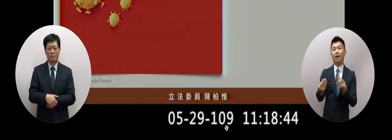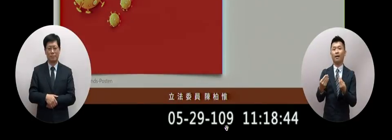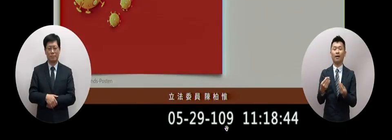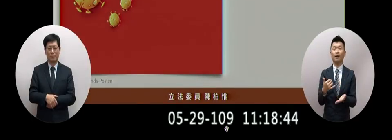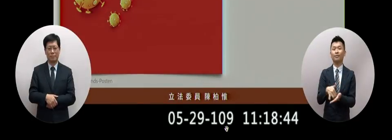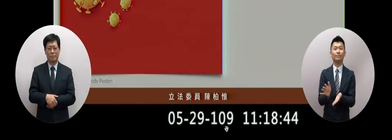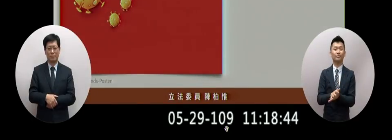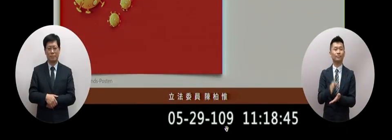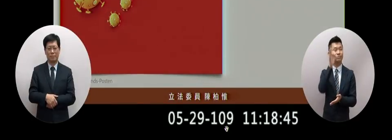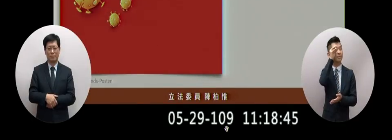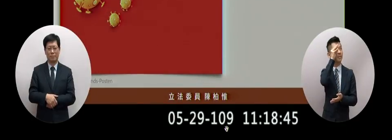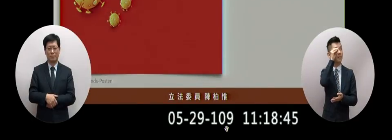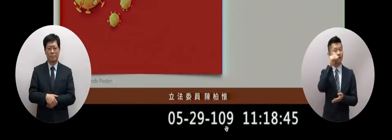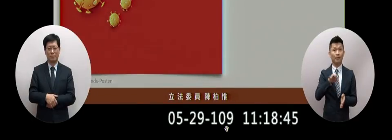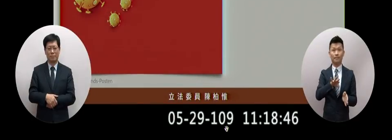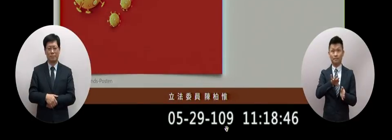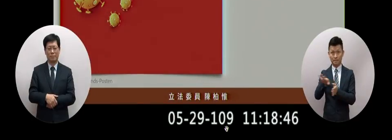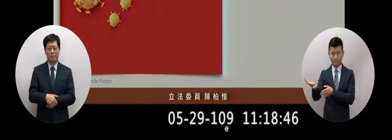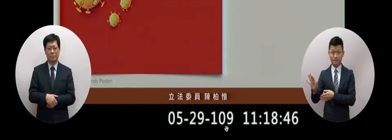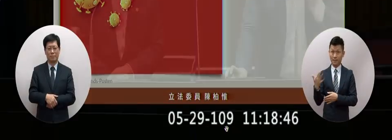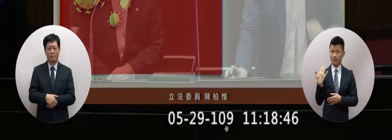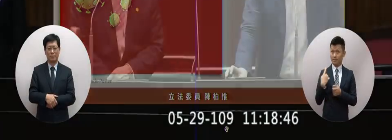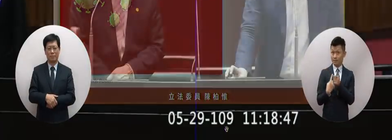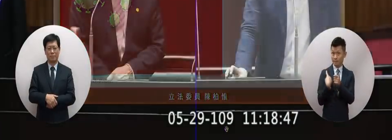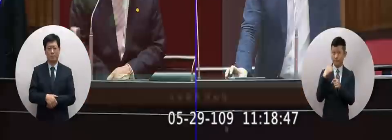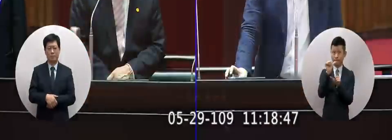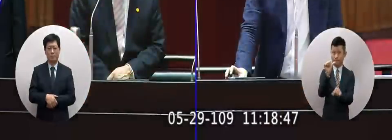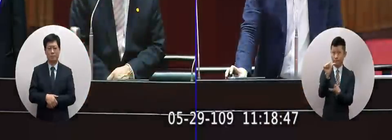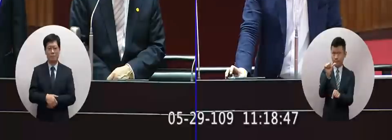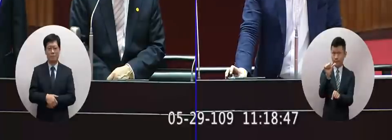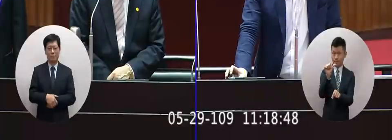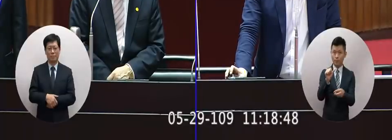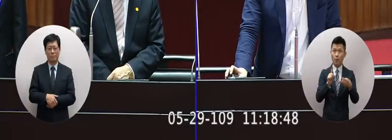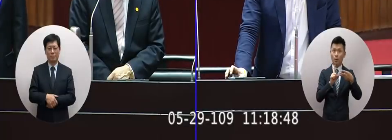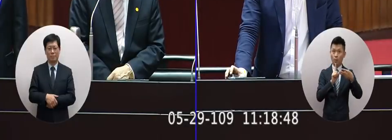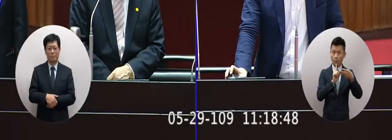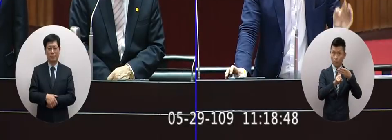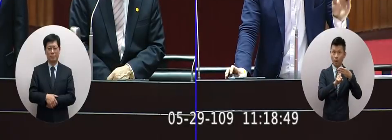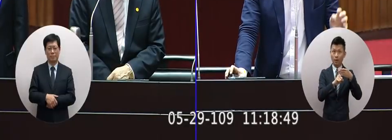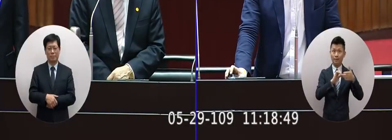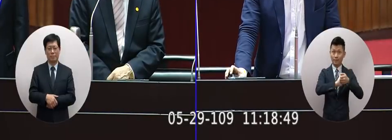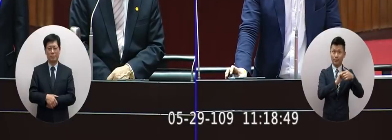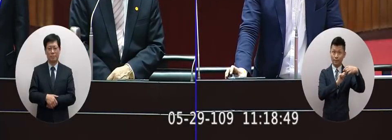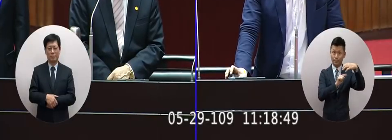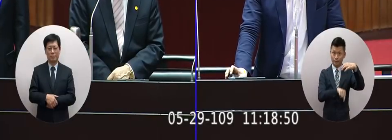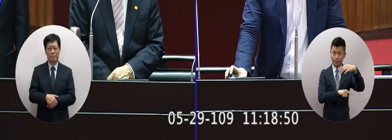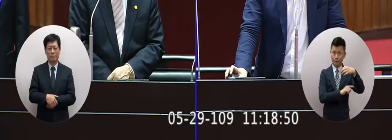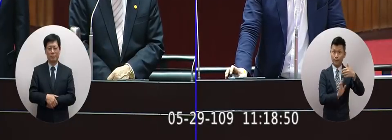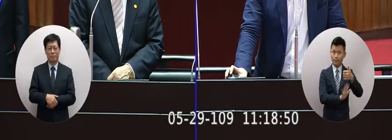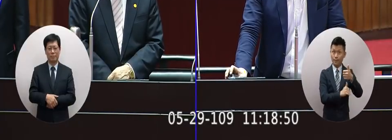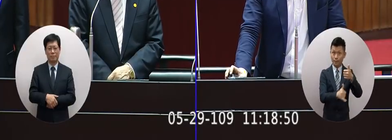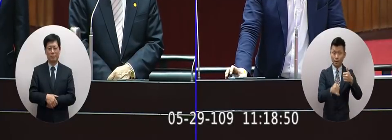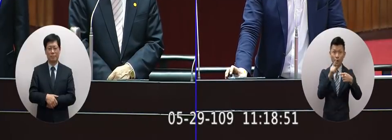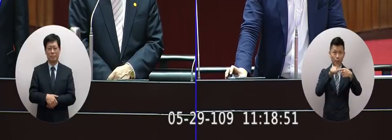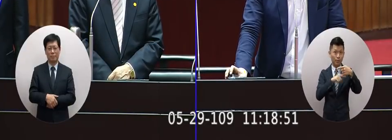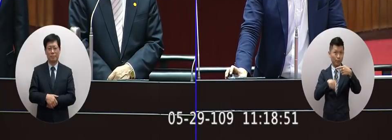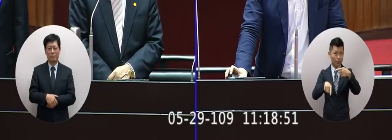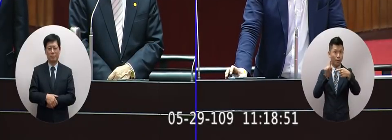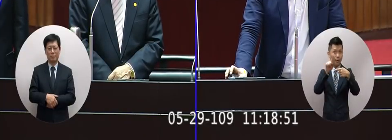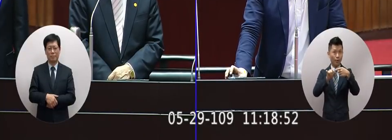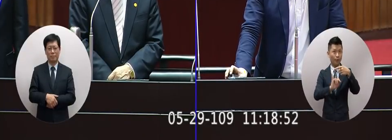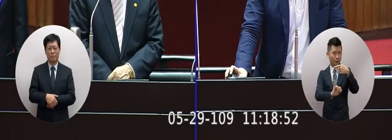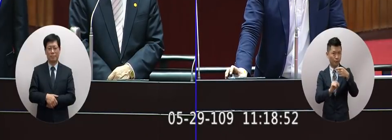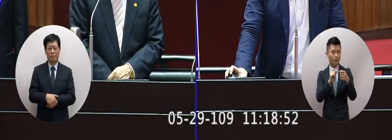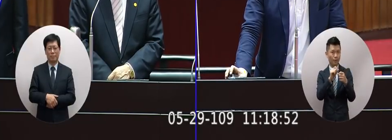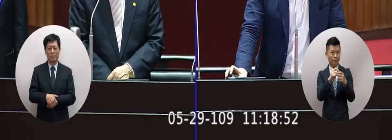管啦。但是，咱迄个时阵伫去年五月份的时阵，含王定武委员、含林靖仪委员、含余美女委员，迄个时阵在